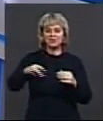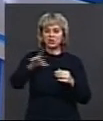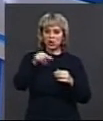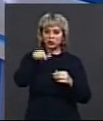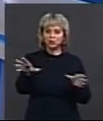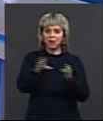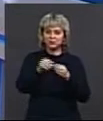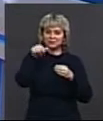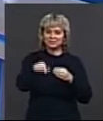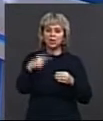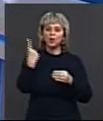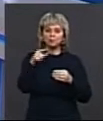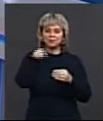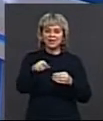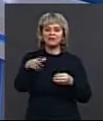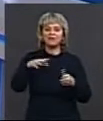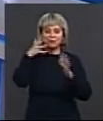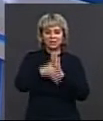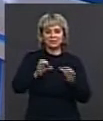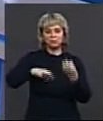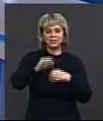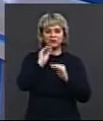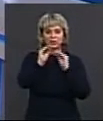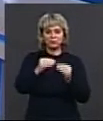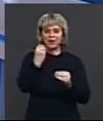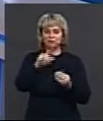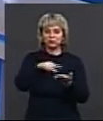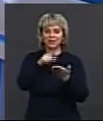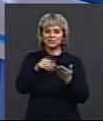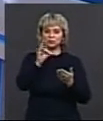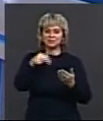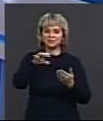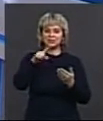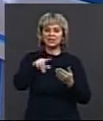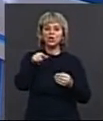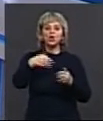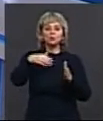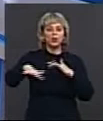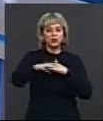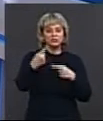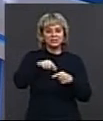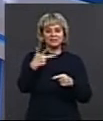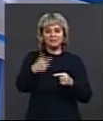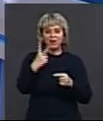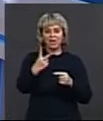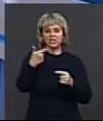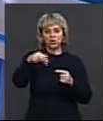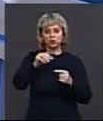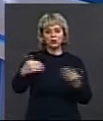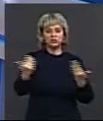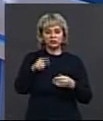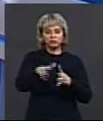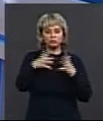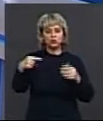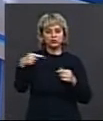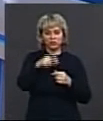3-го микрорайона объединились и первыми воплотили проект формирования комфортной городской среды. Площадь этого двора 2 гектара и живут в нем